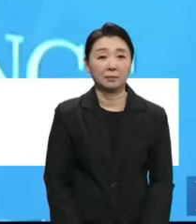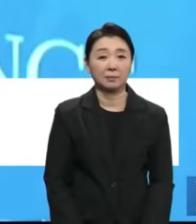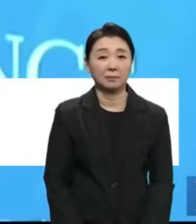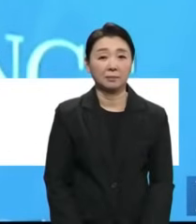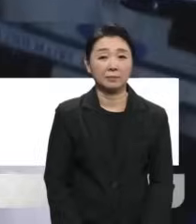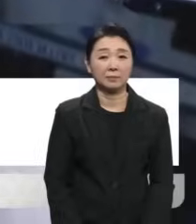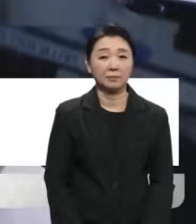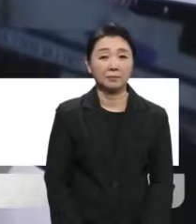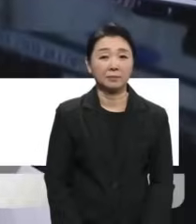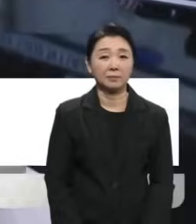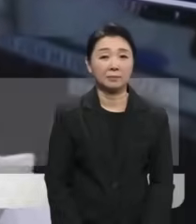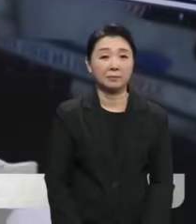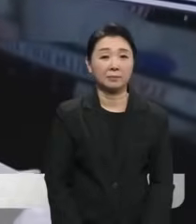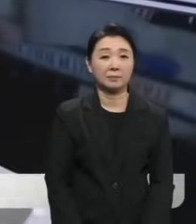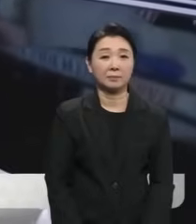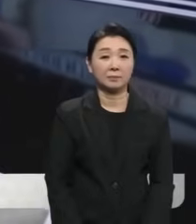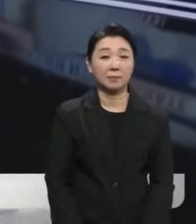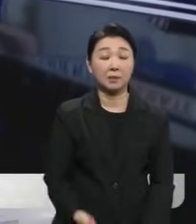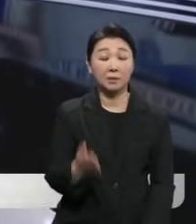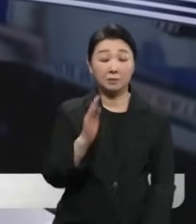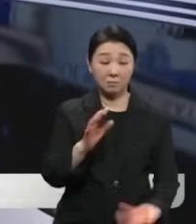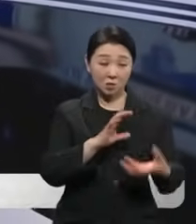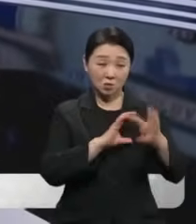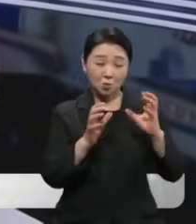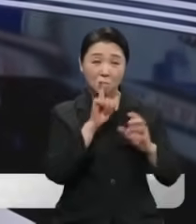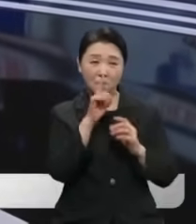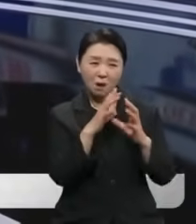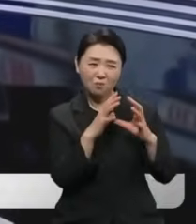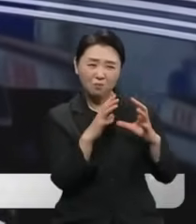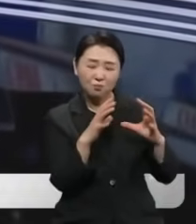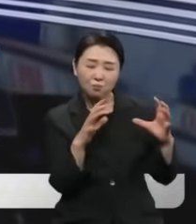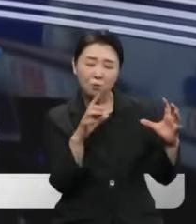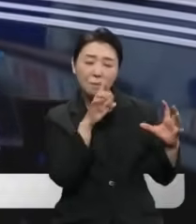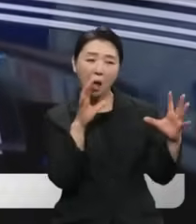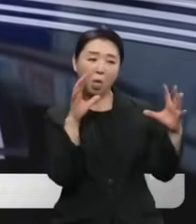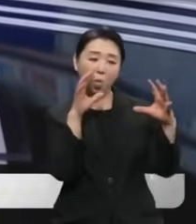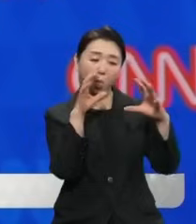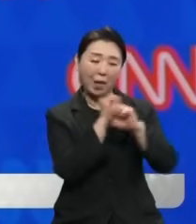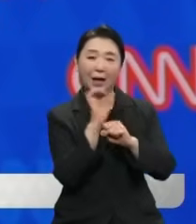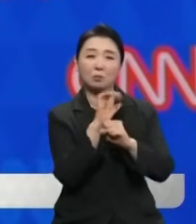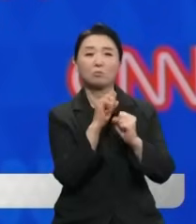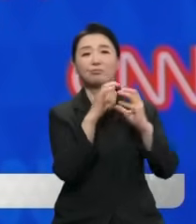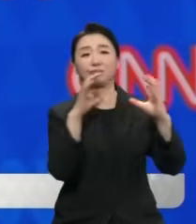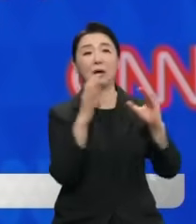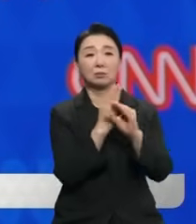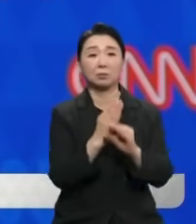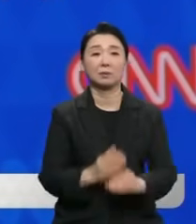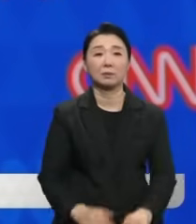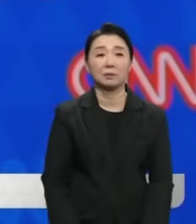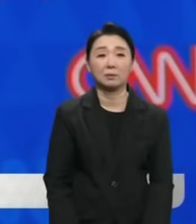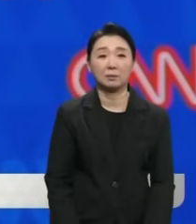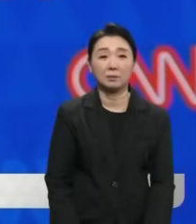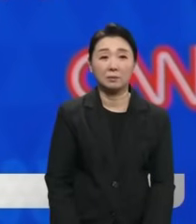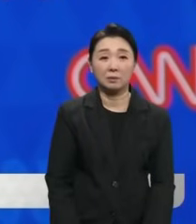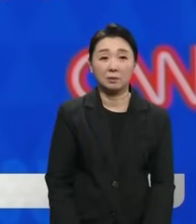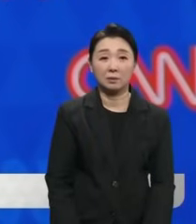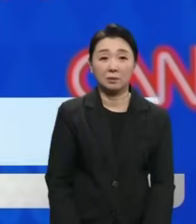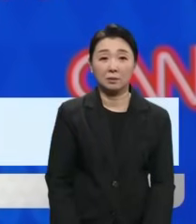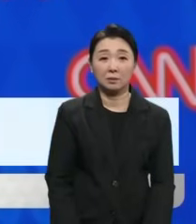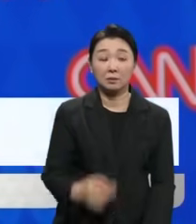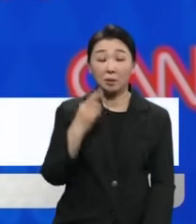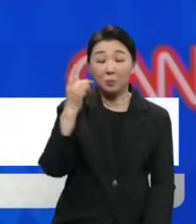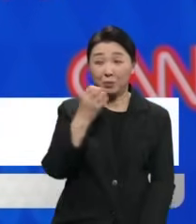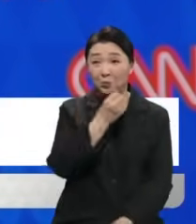around the world. 그러나 토론 후 폭풍은 좀처럼 수그러들지 않는 분위기입니다. 미 주요 언론들은